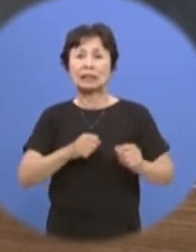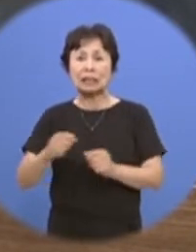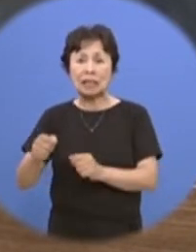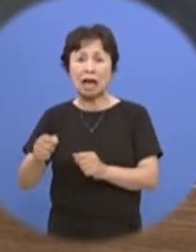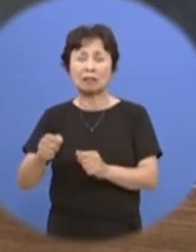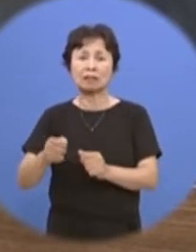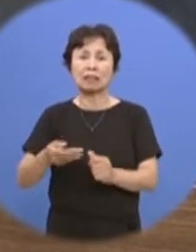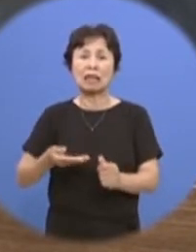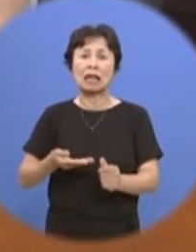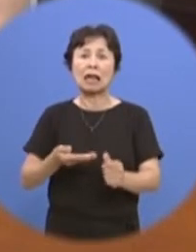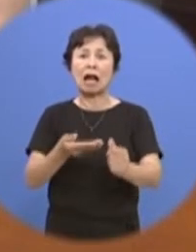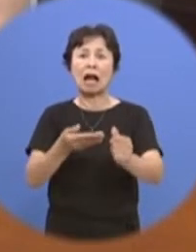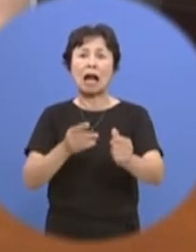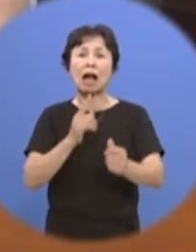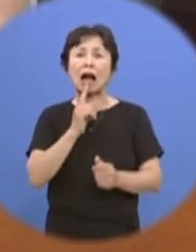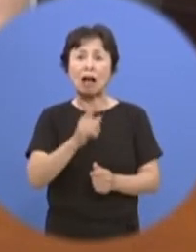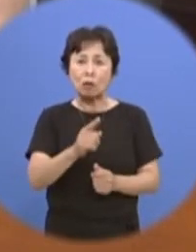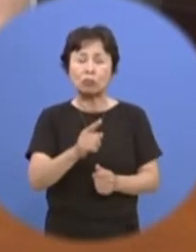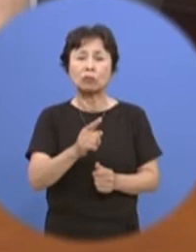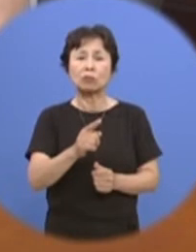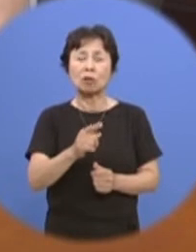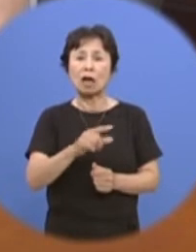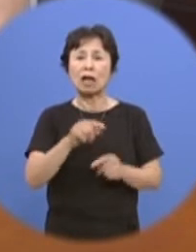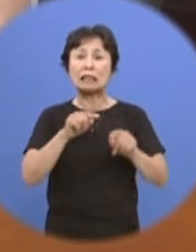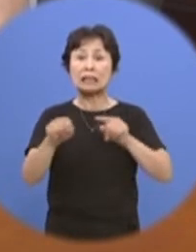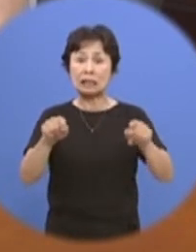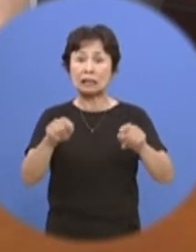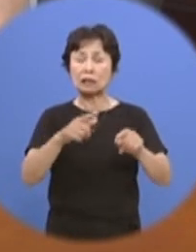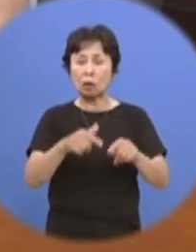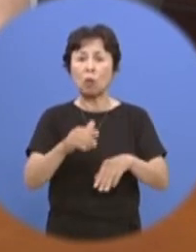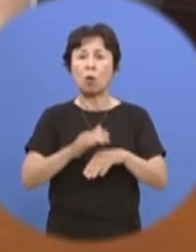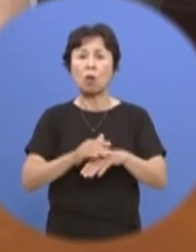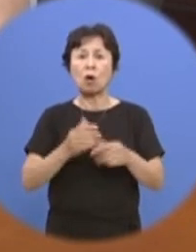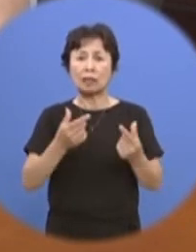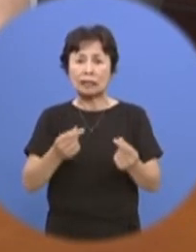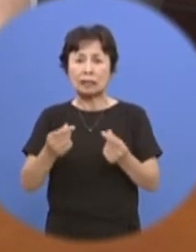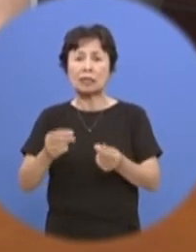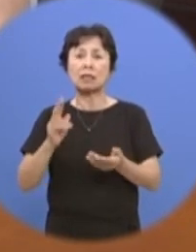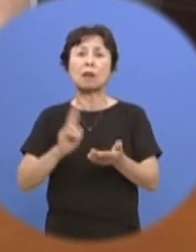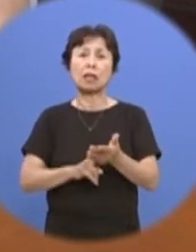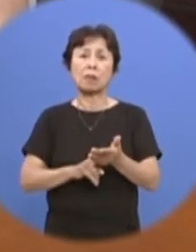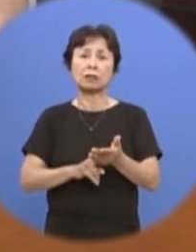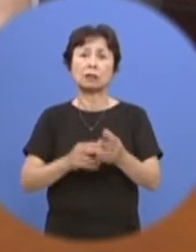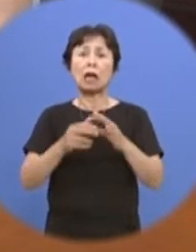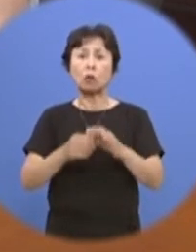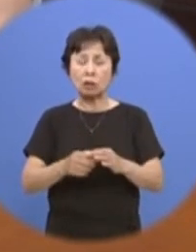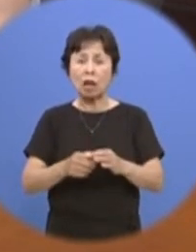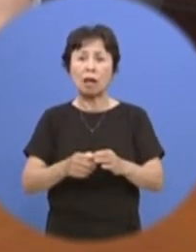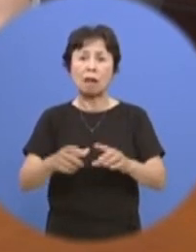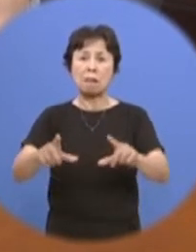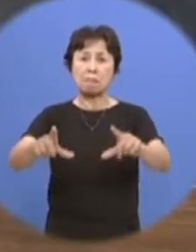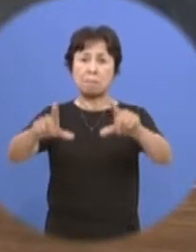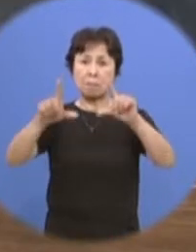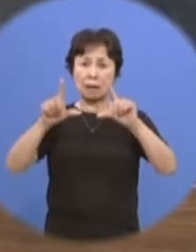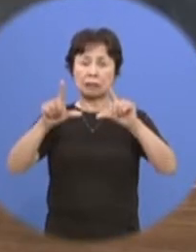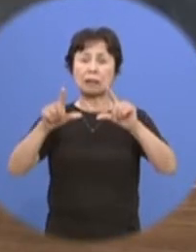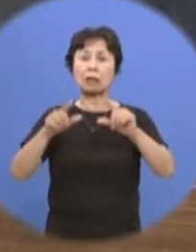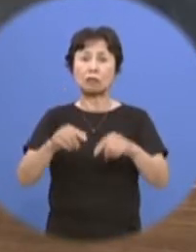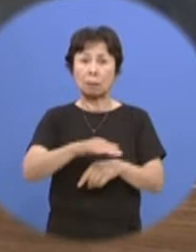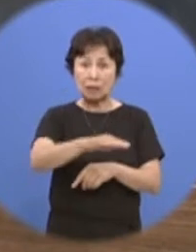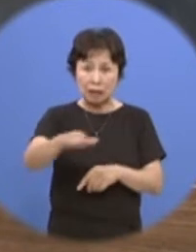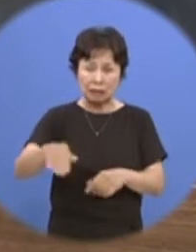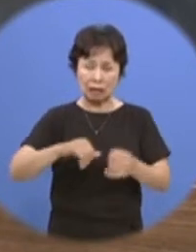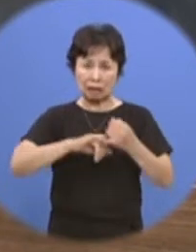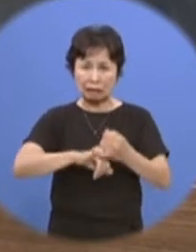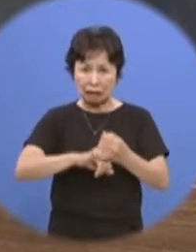準を作ったんですね、 はい、 避難勧告とか指示とか出たら、 はい、 本当私は従ってもらいたいと思ってるんですよね。それからその